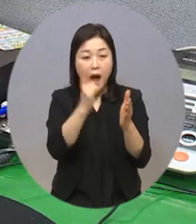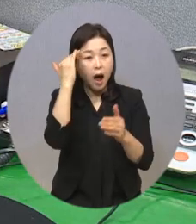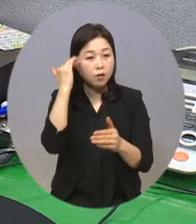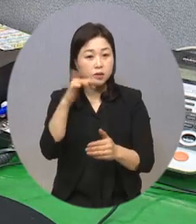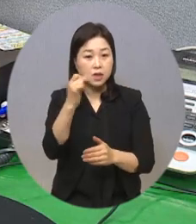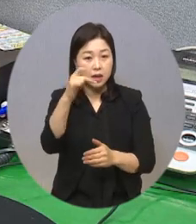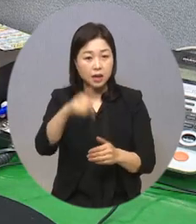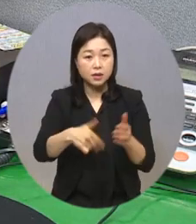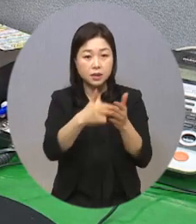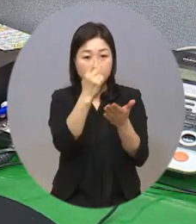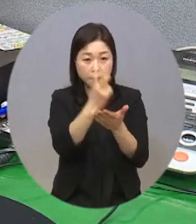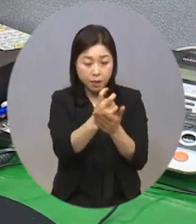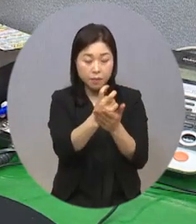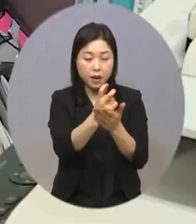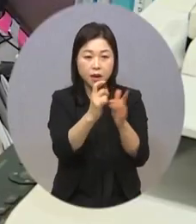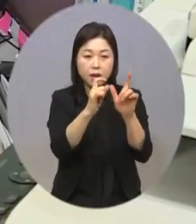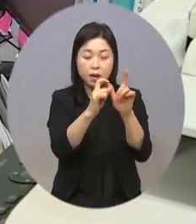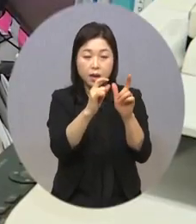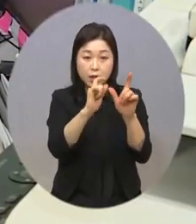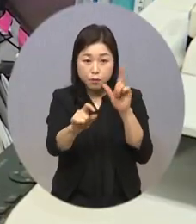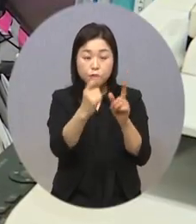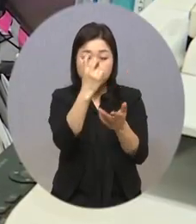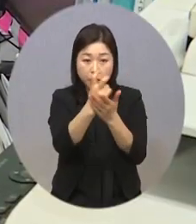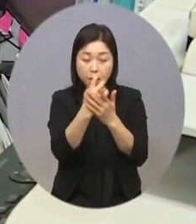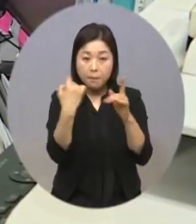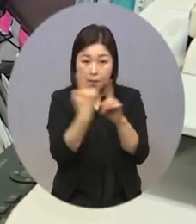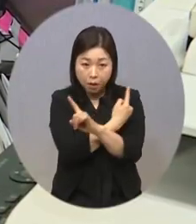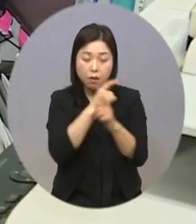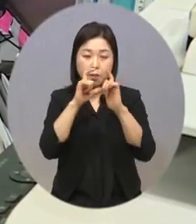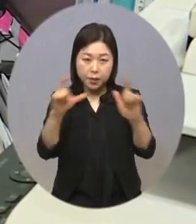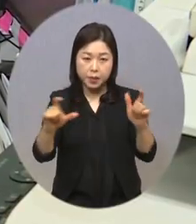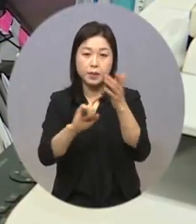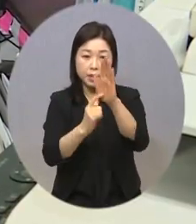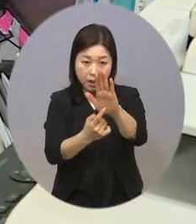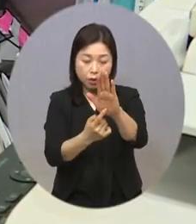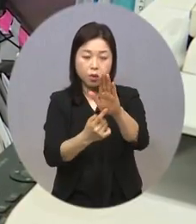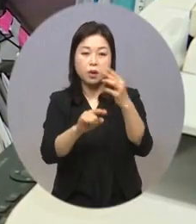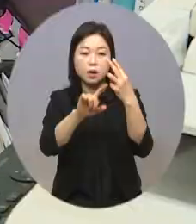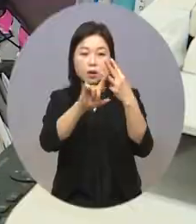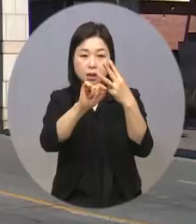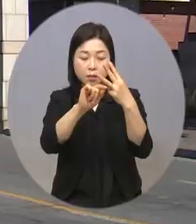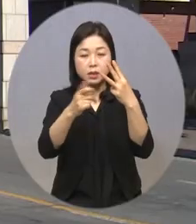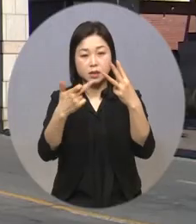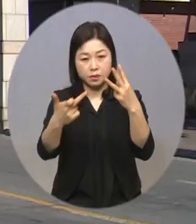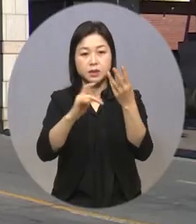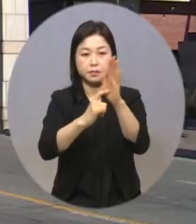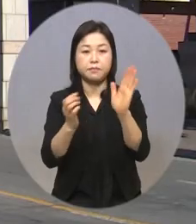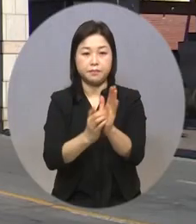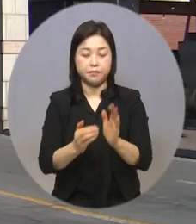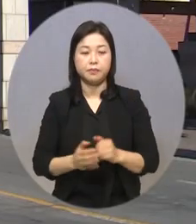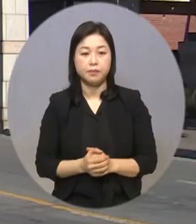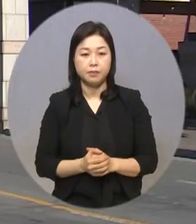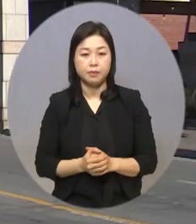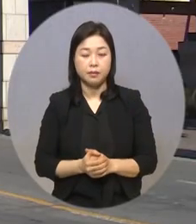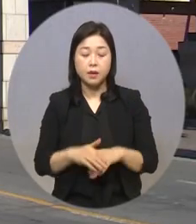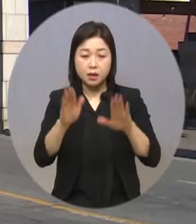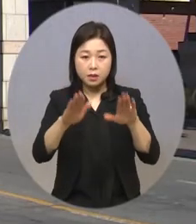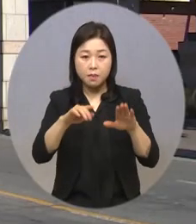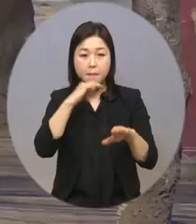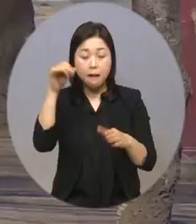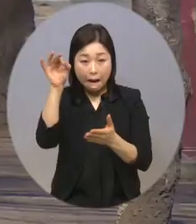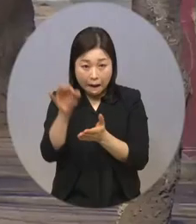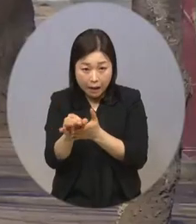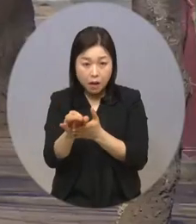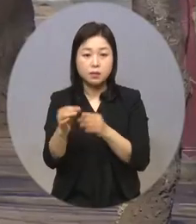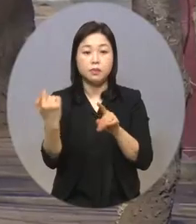관한 법률 시행령 일부 개정령안을 입법 예고한다고 17일 밝혔습니다. 이번 전환대출은